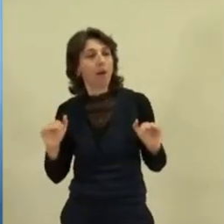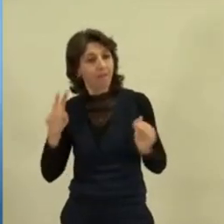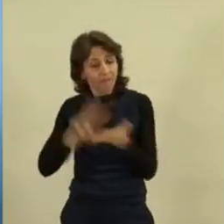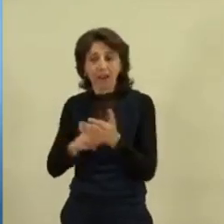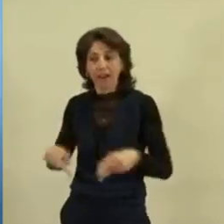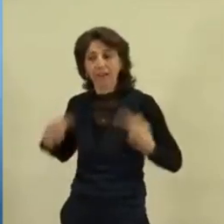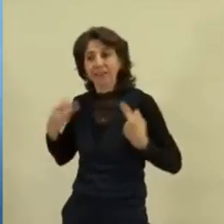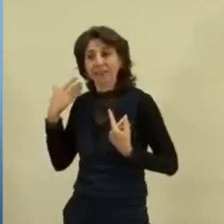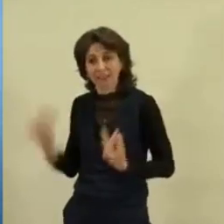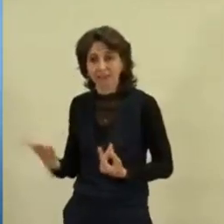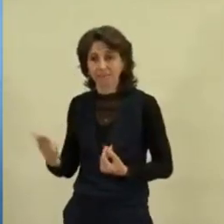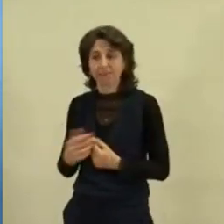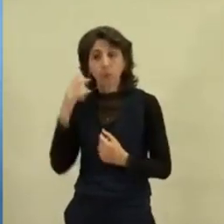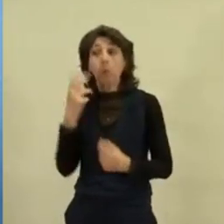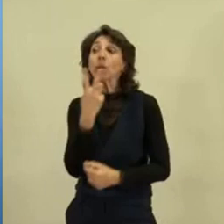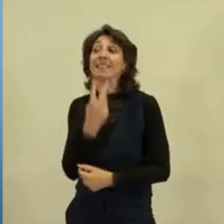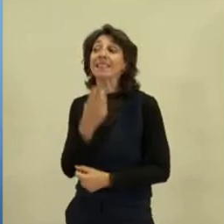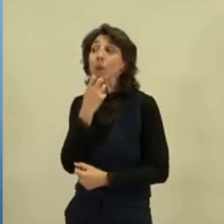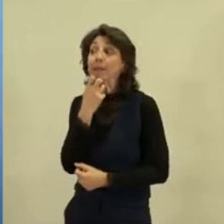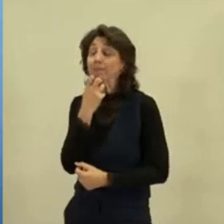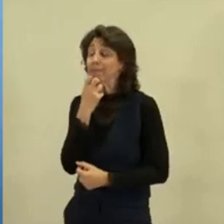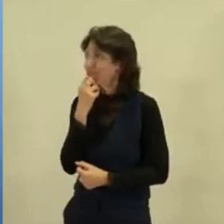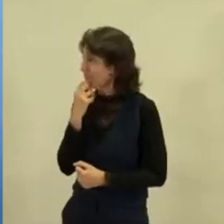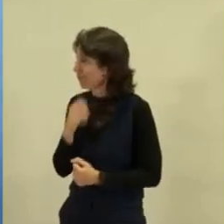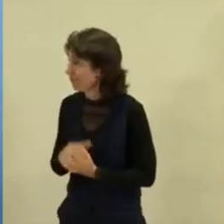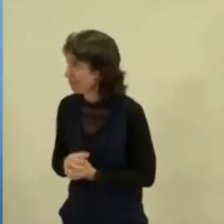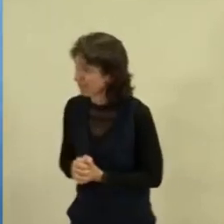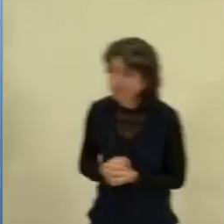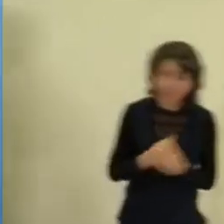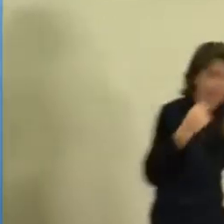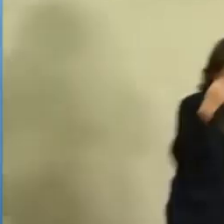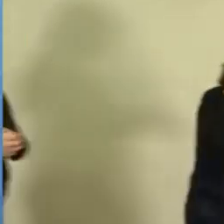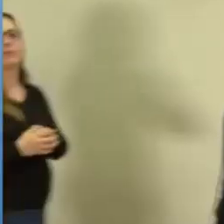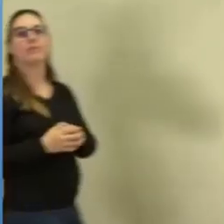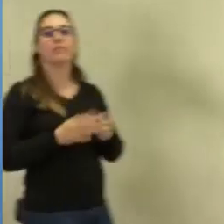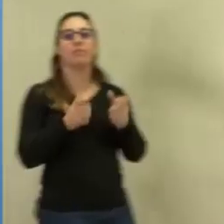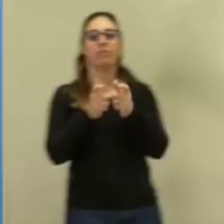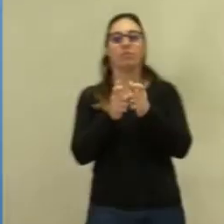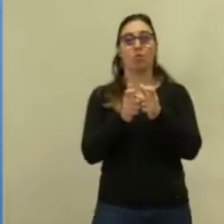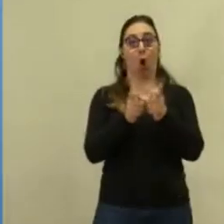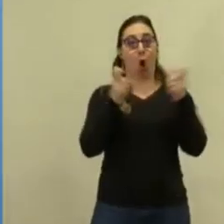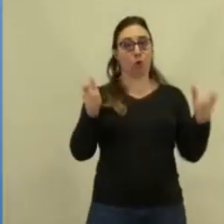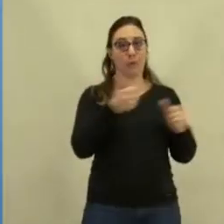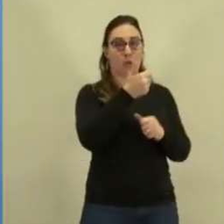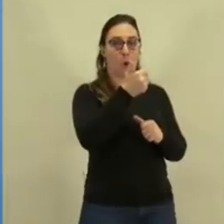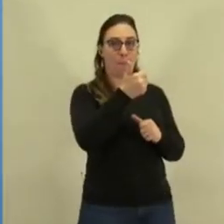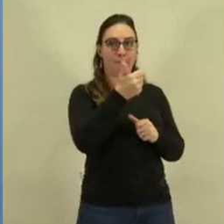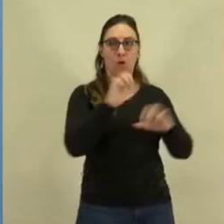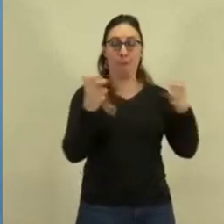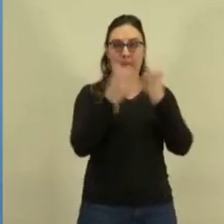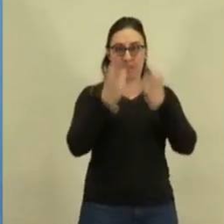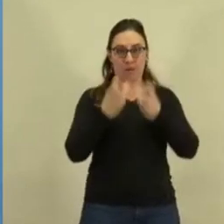citoyen. Côté entreprise, eh ben, les entreprises se prennent aussi l'inflation en pleine tête.